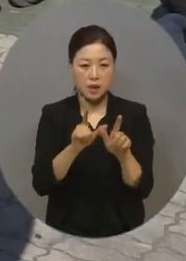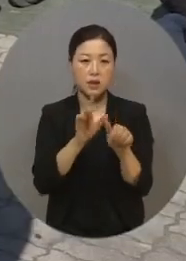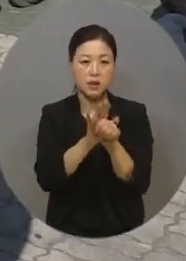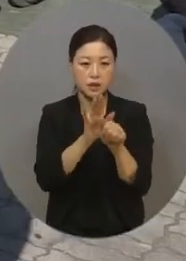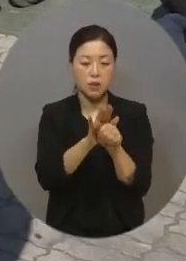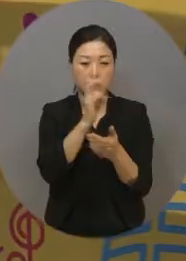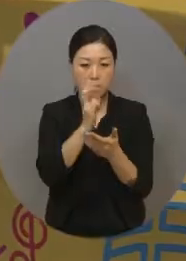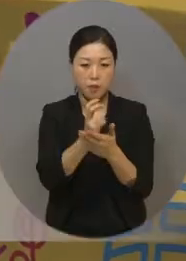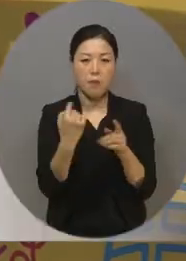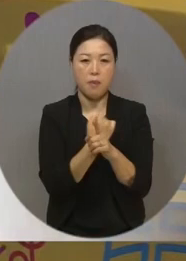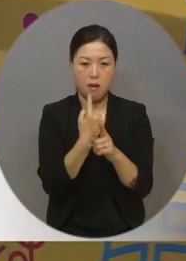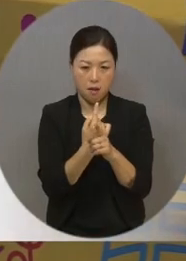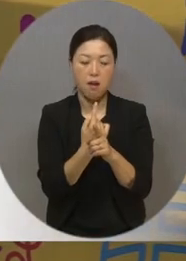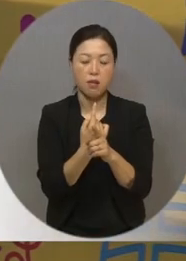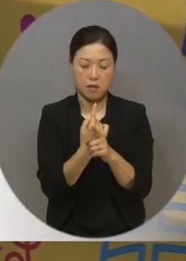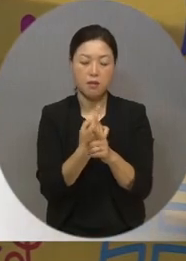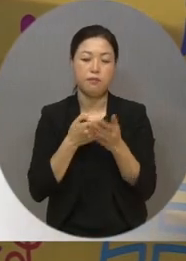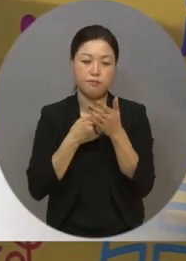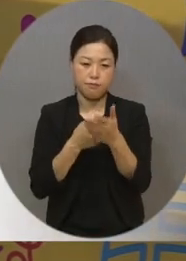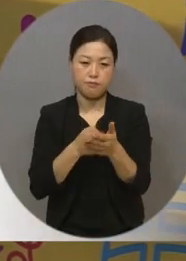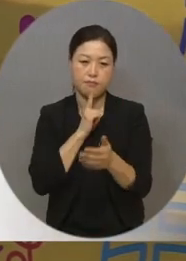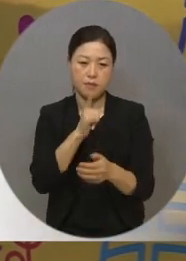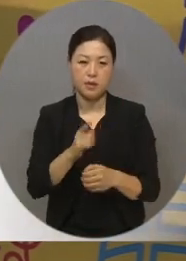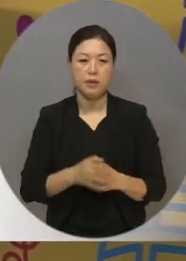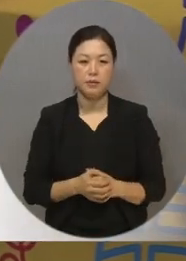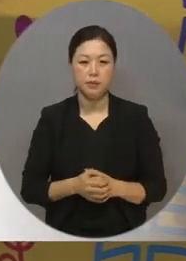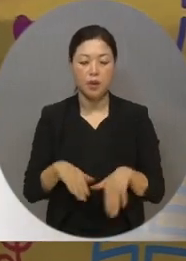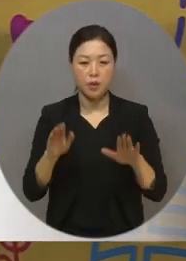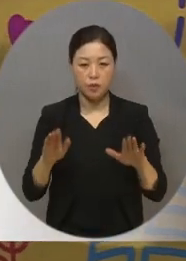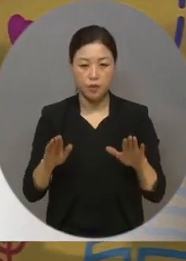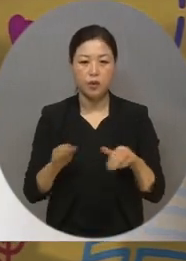나섰습니다. 오늘 이 자리 우리